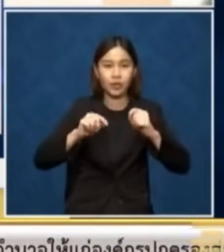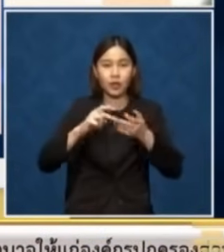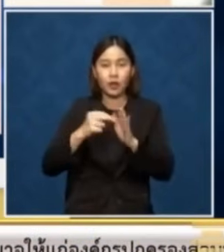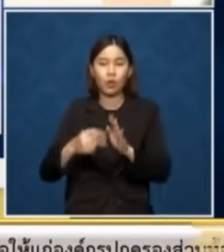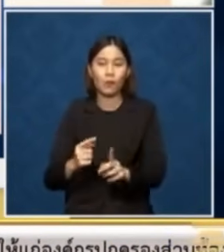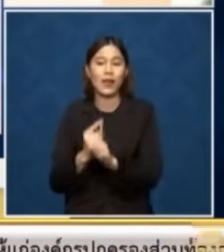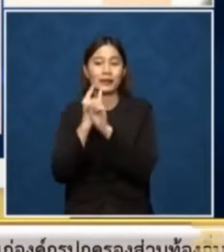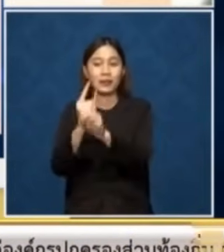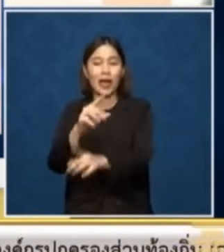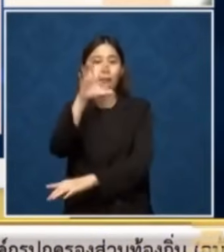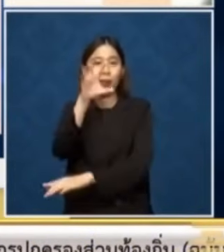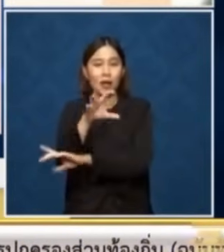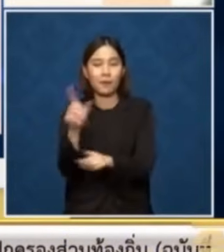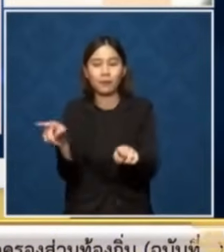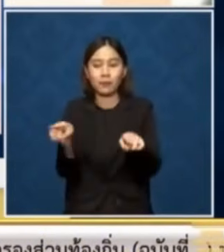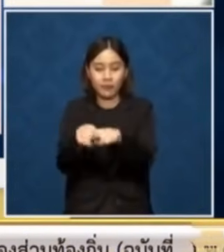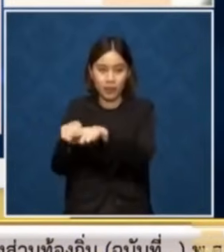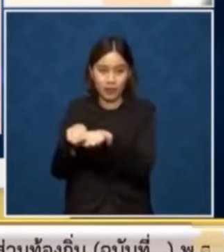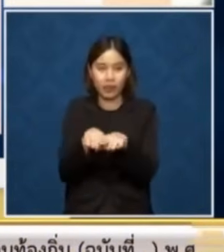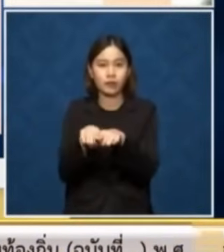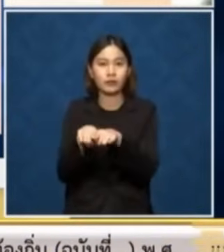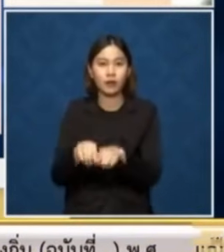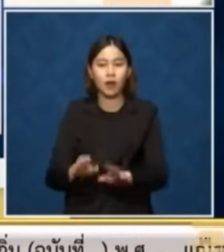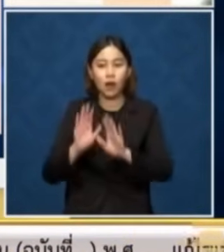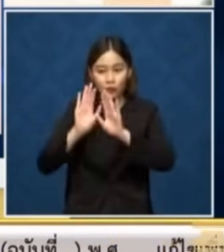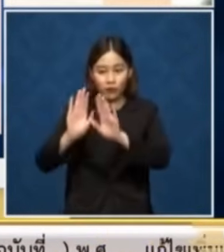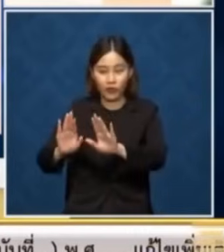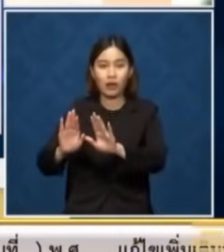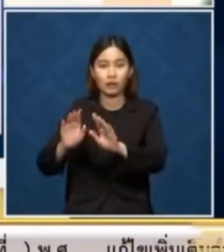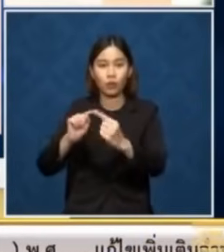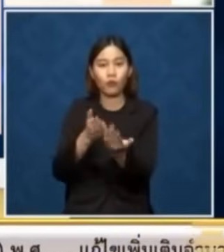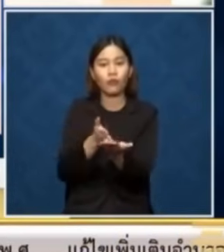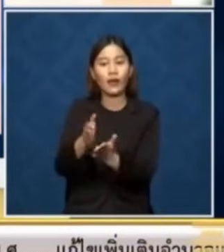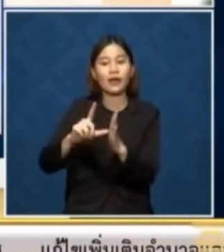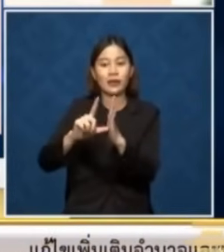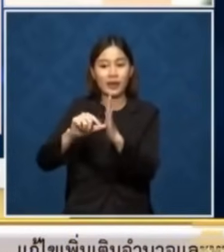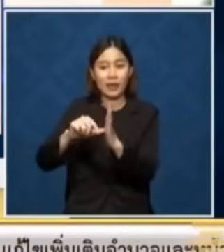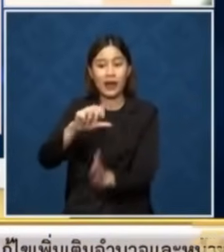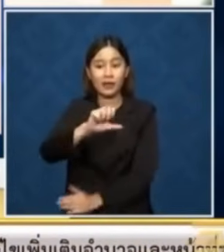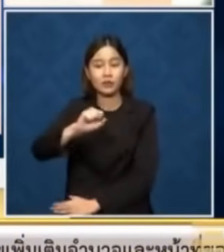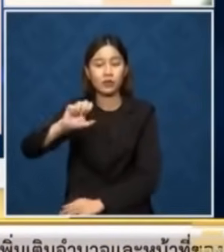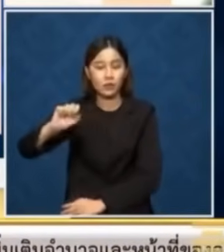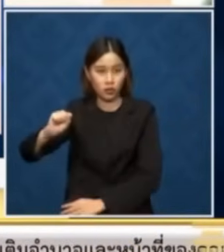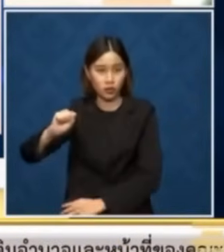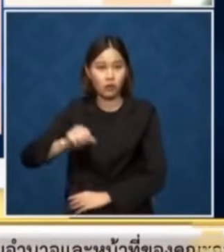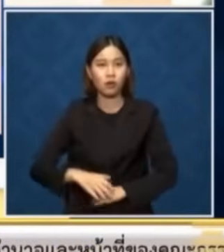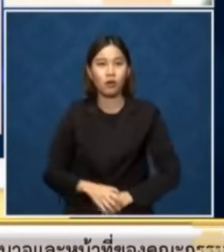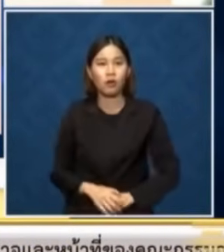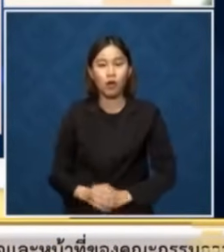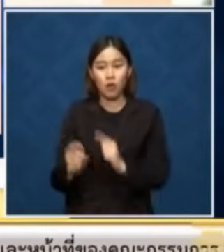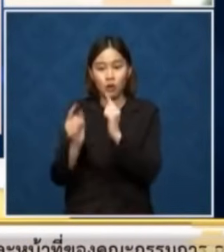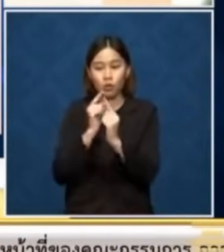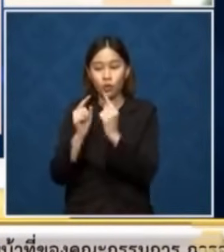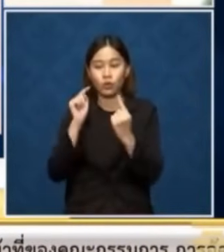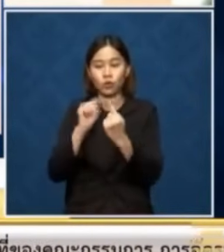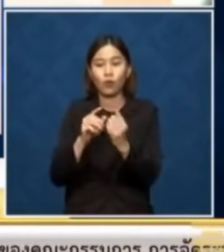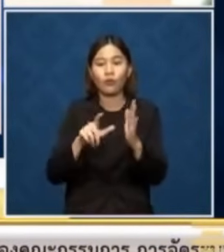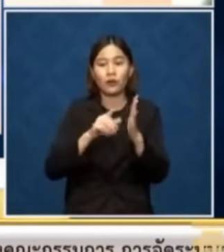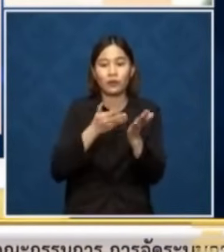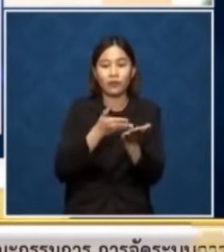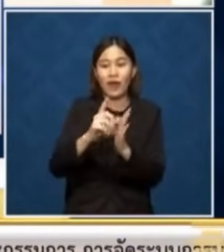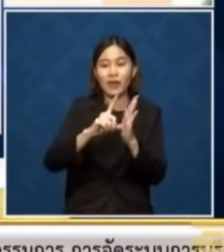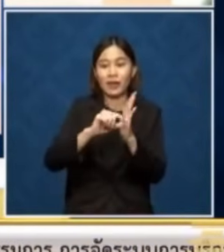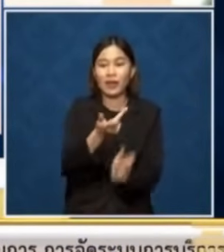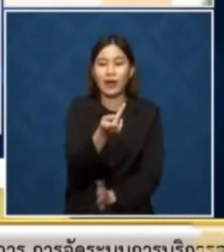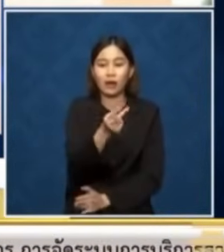ข้อบังคับชุดเดียวกันนะครับก็ฝากทางฝ่ายเลขาของสภาผู้แทนราษฎรแล้วก็ประสานกับทางฝ่ายเลขาของ